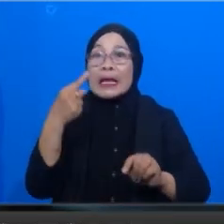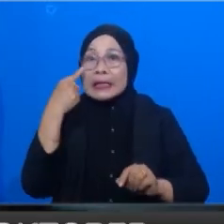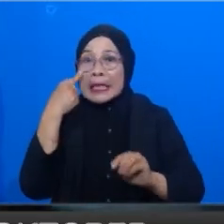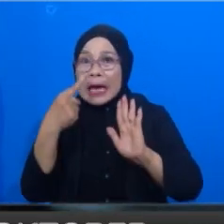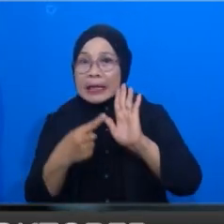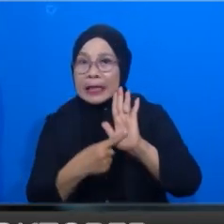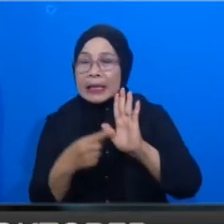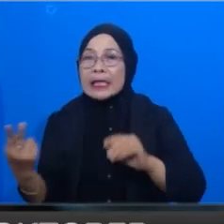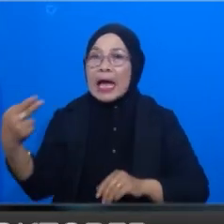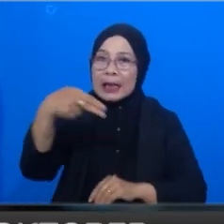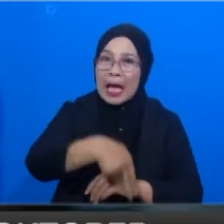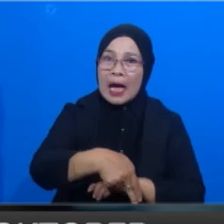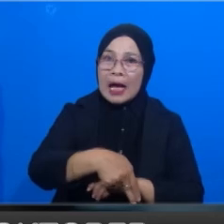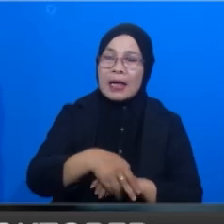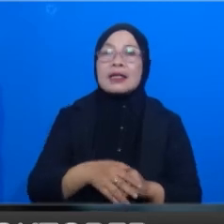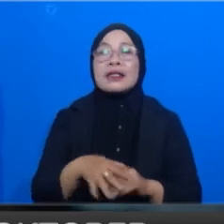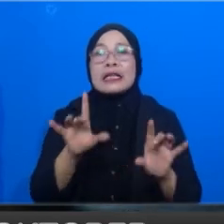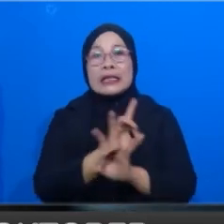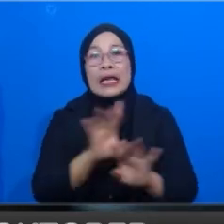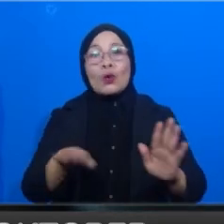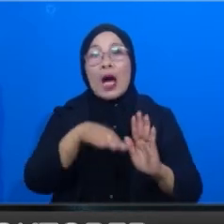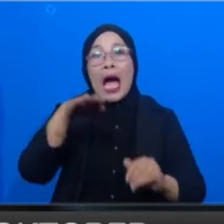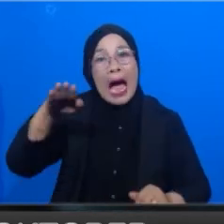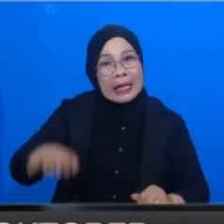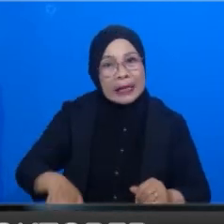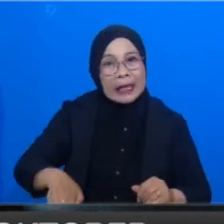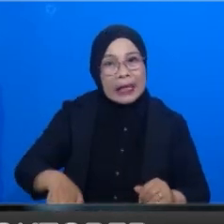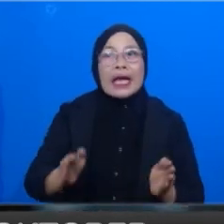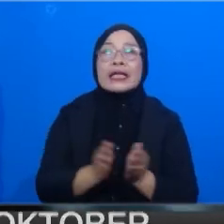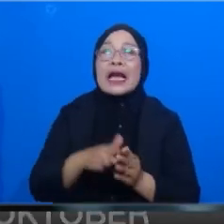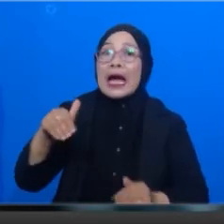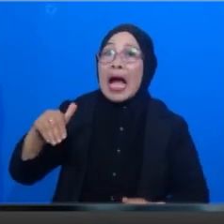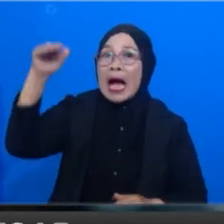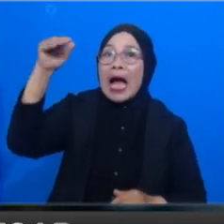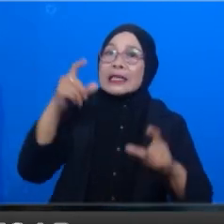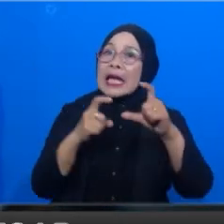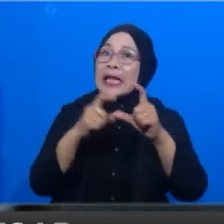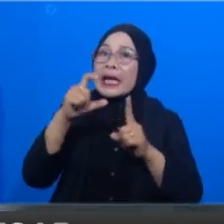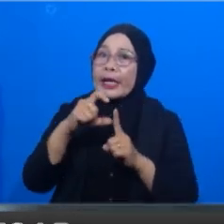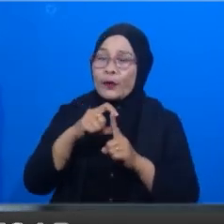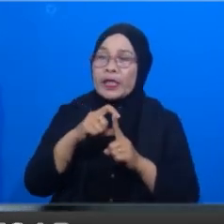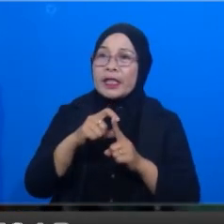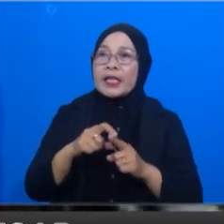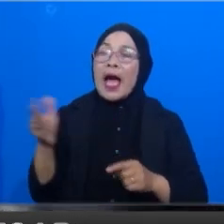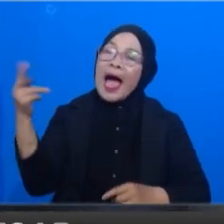Dewi, hadir pula adik Sandra Dewi dan kakak dari Harvey Moise untuk bersaksi.